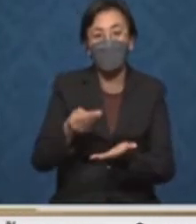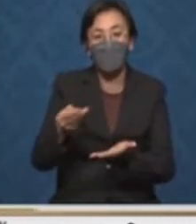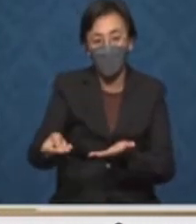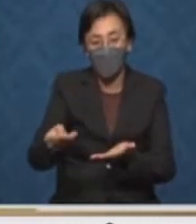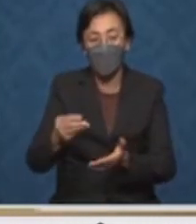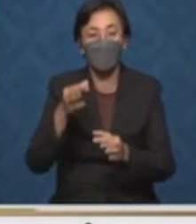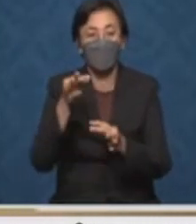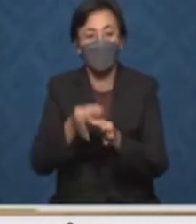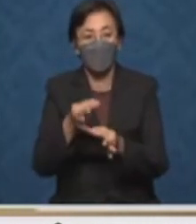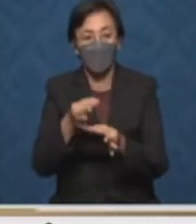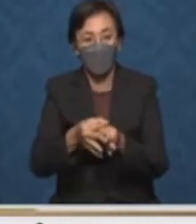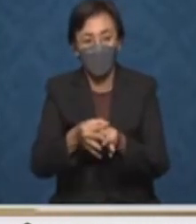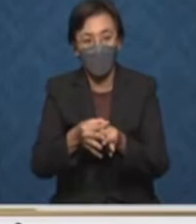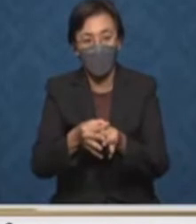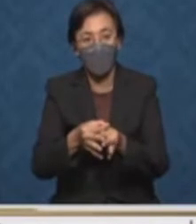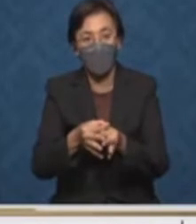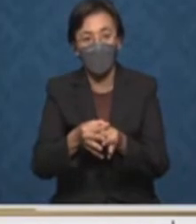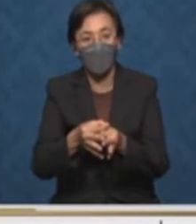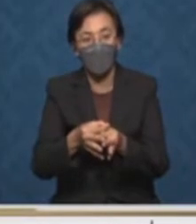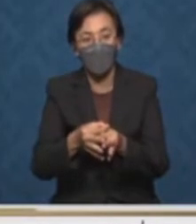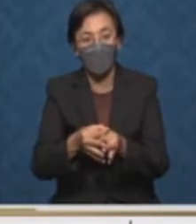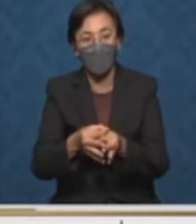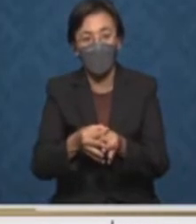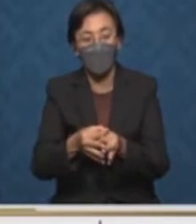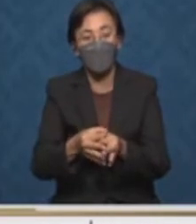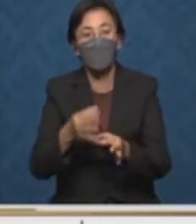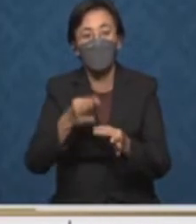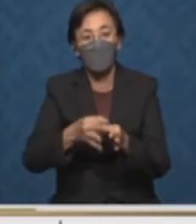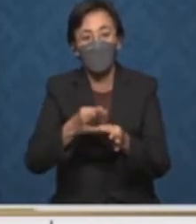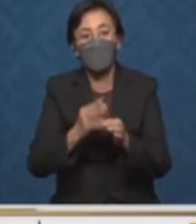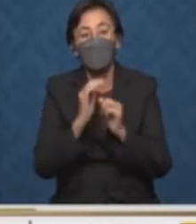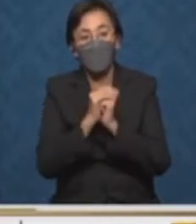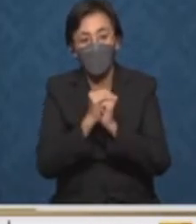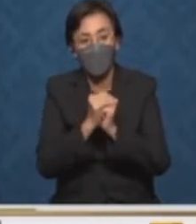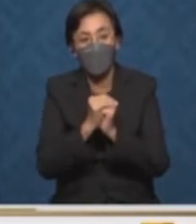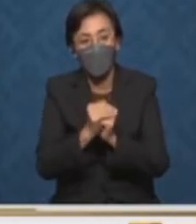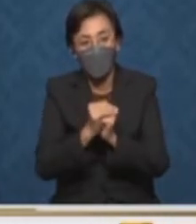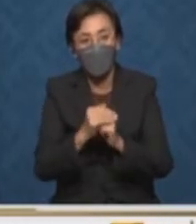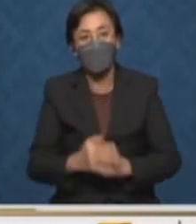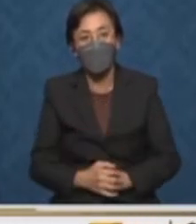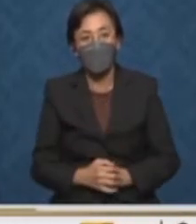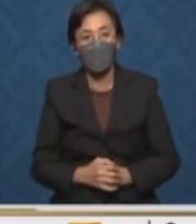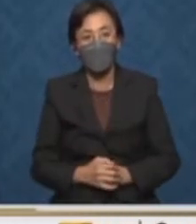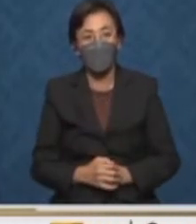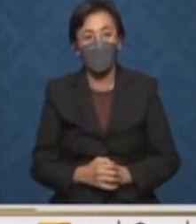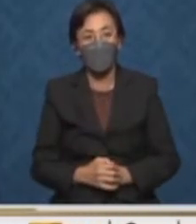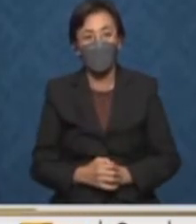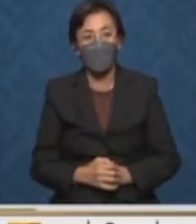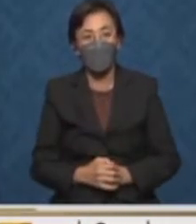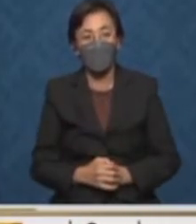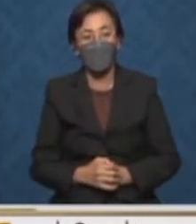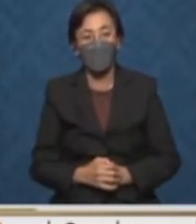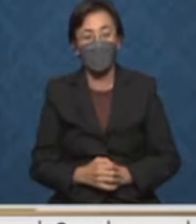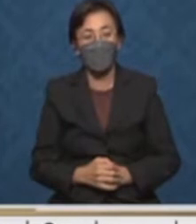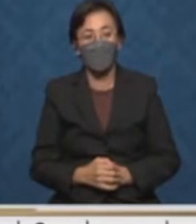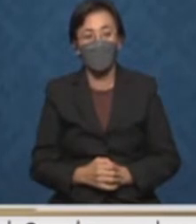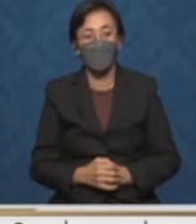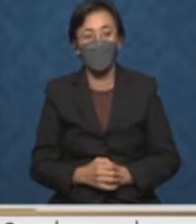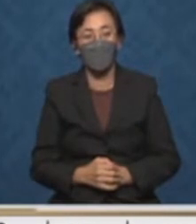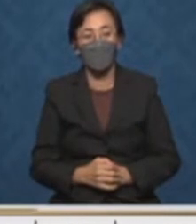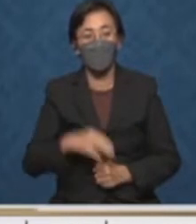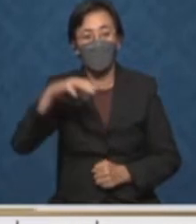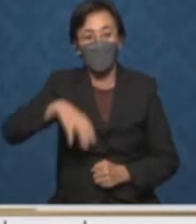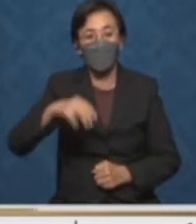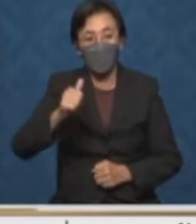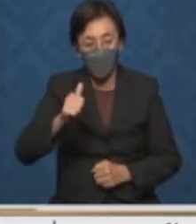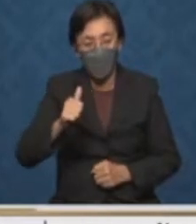ธนาคารนะครับ Bank of China ที่ฟูซี่เหมินนะครับปักกิ่งไช